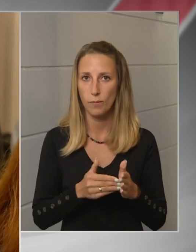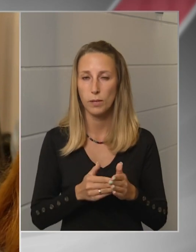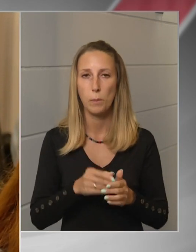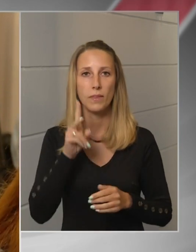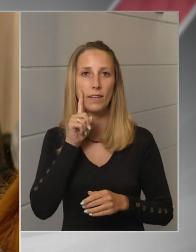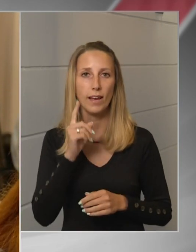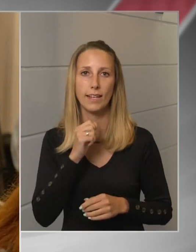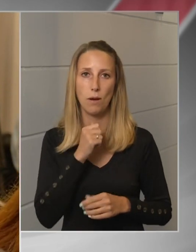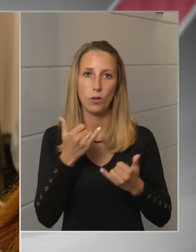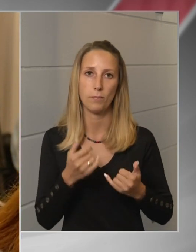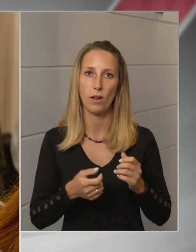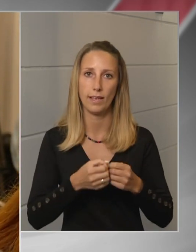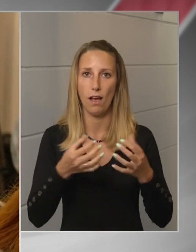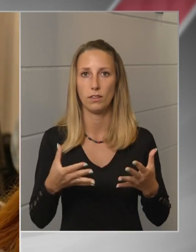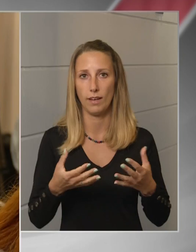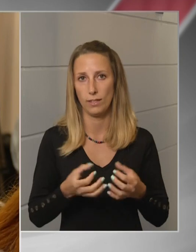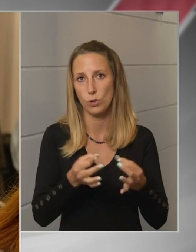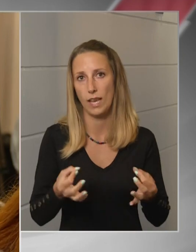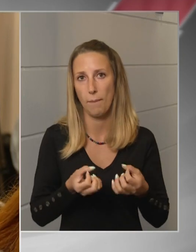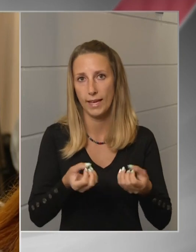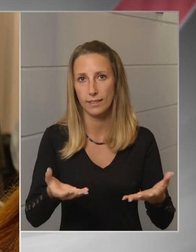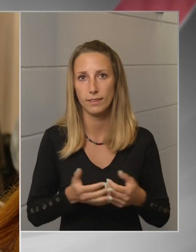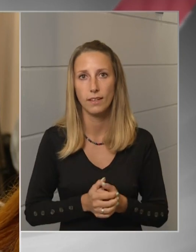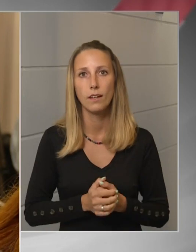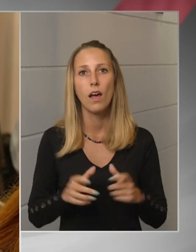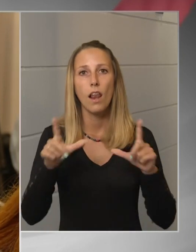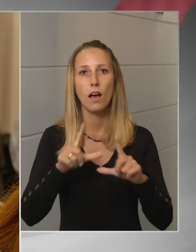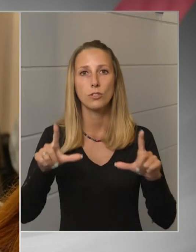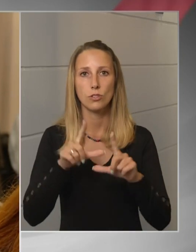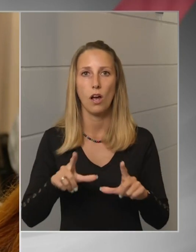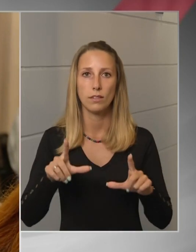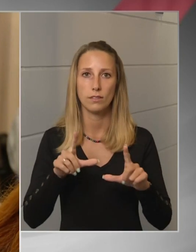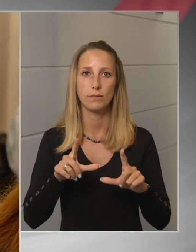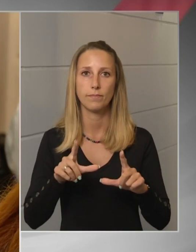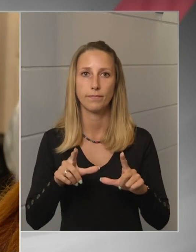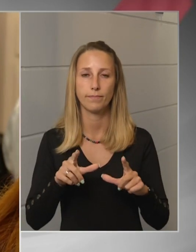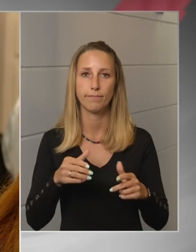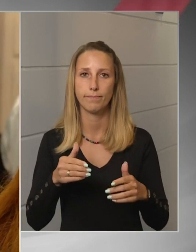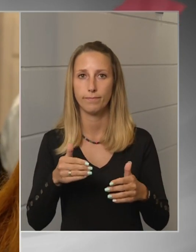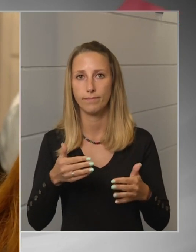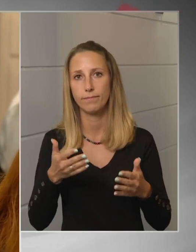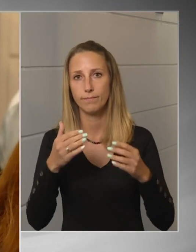Iványi Gáborék ma kiadtak egy közleményt azzal kapcsolatban, hogy lassan lehúzzák a redőnyt,